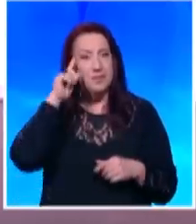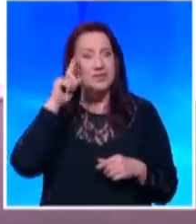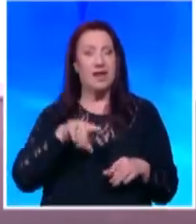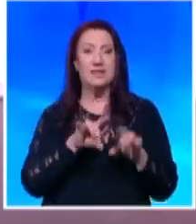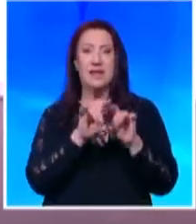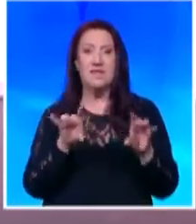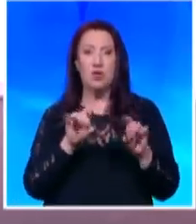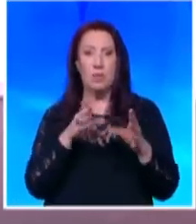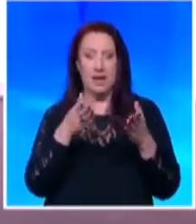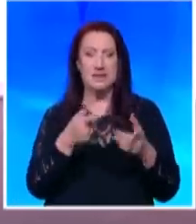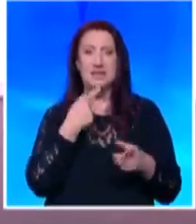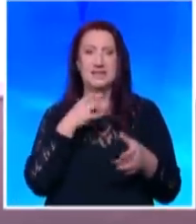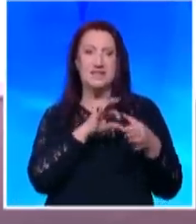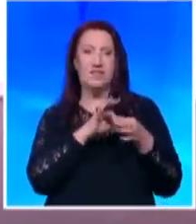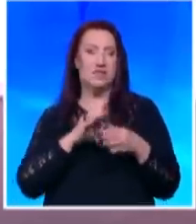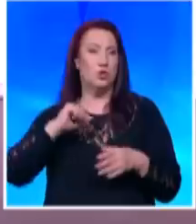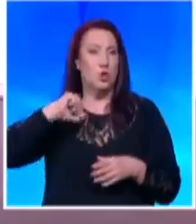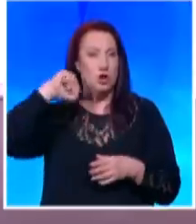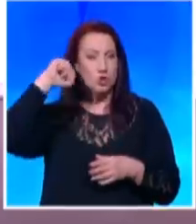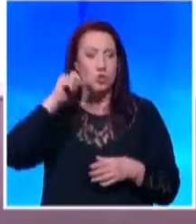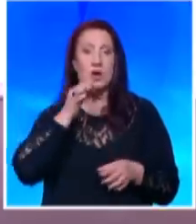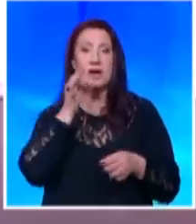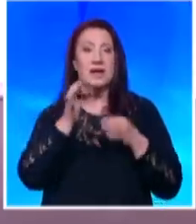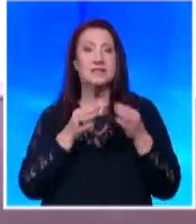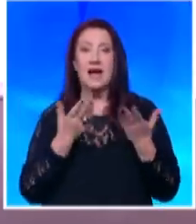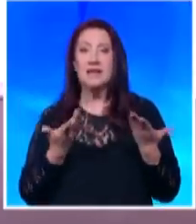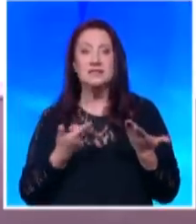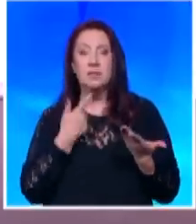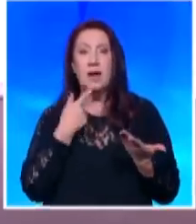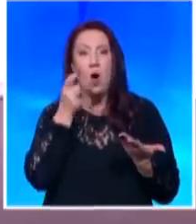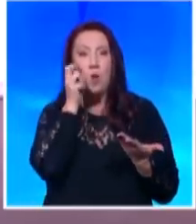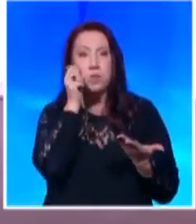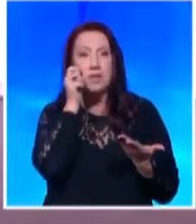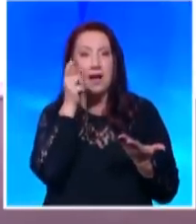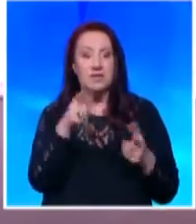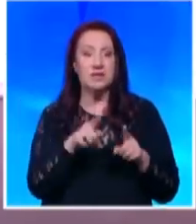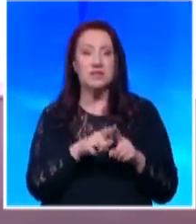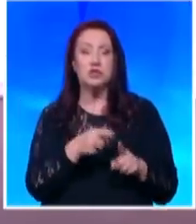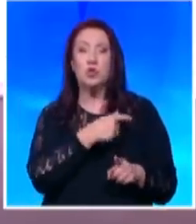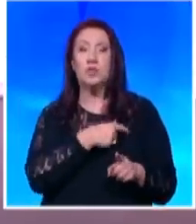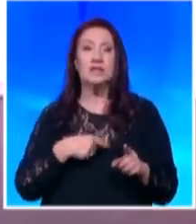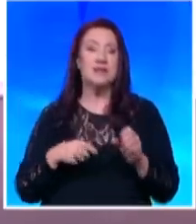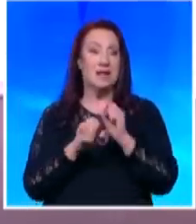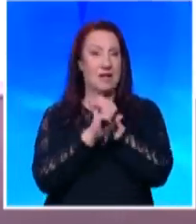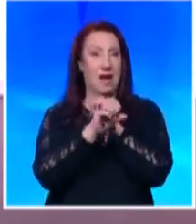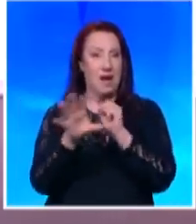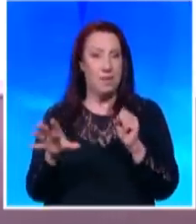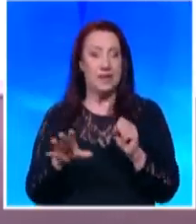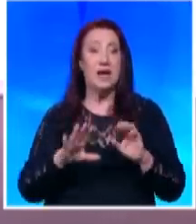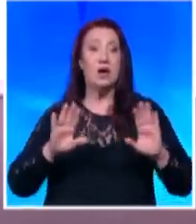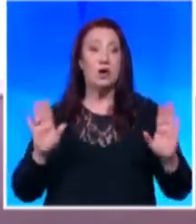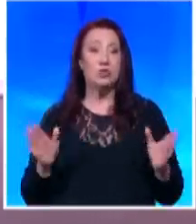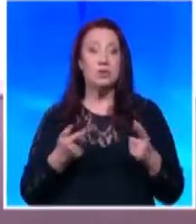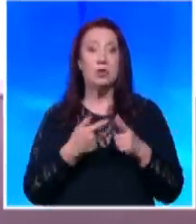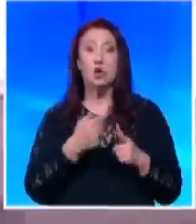за това заболяване разказваме за симптомите и за националната кампания «Живот след инсулт», която започна от